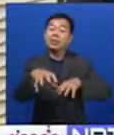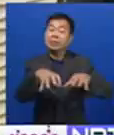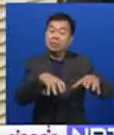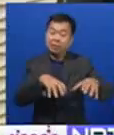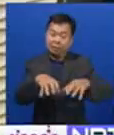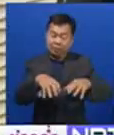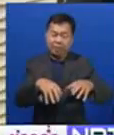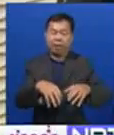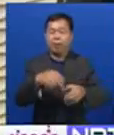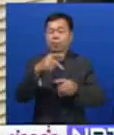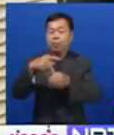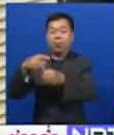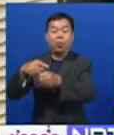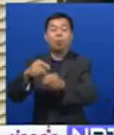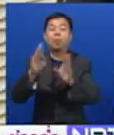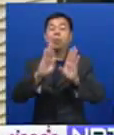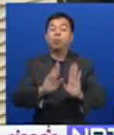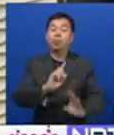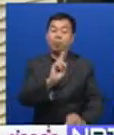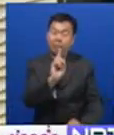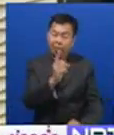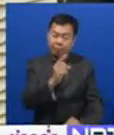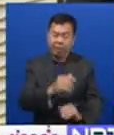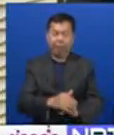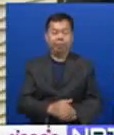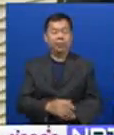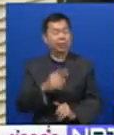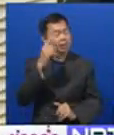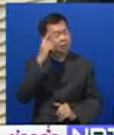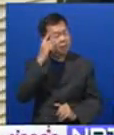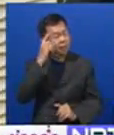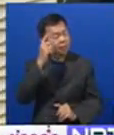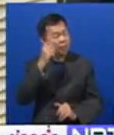ใหม่ซึ่งเป็นการปลูกพืชที่เราหวังว่า